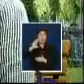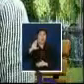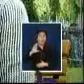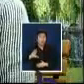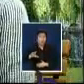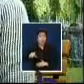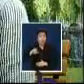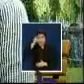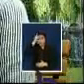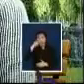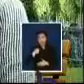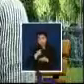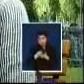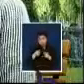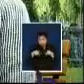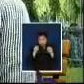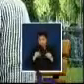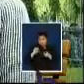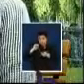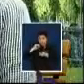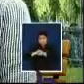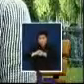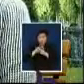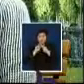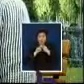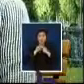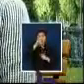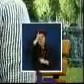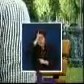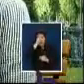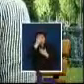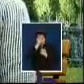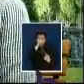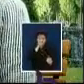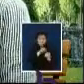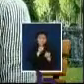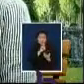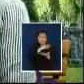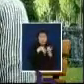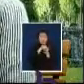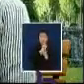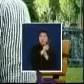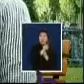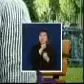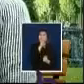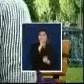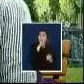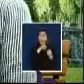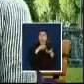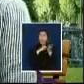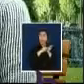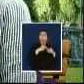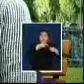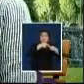ะแล้วก็นอกจากนี้เองเยอรมันก็จะให้ความสำคัญทางด้านของเศรษฐกิจสีเขียวก็คือการพัฒนาพลังงานทด